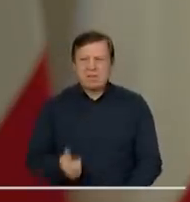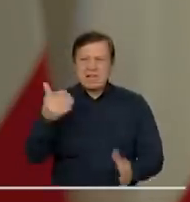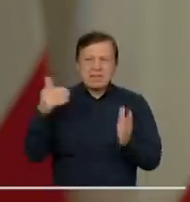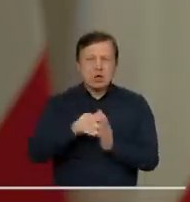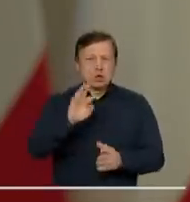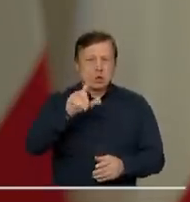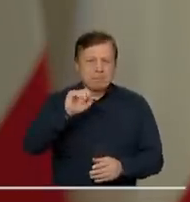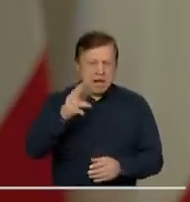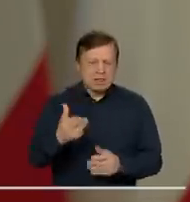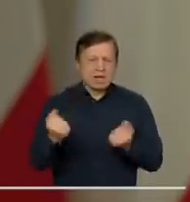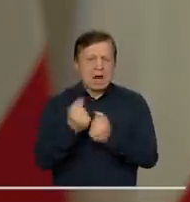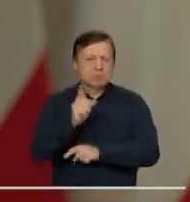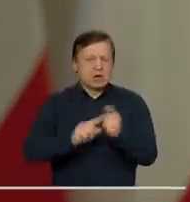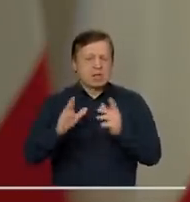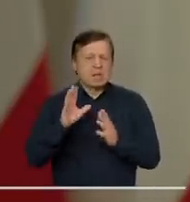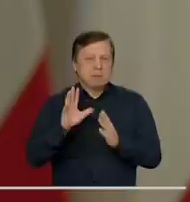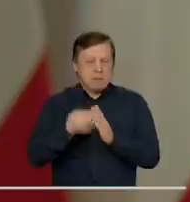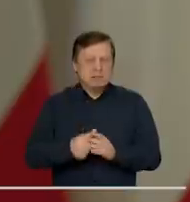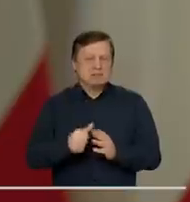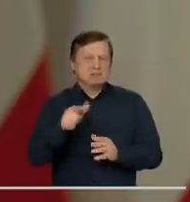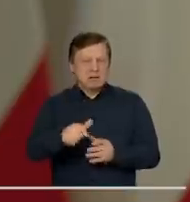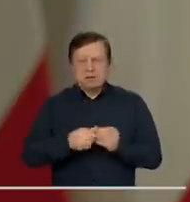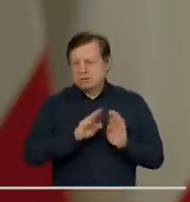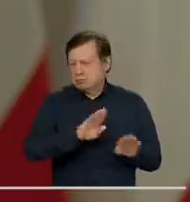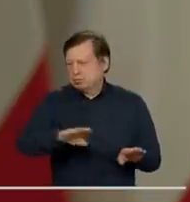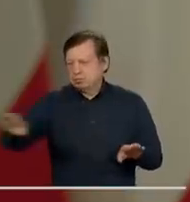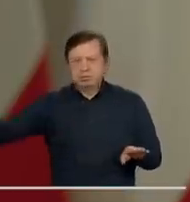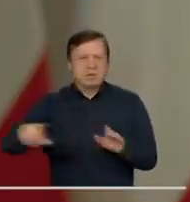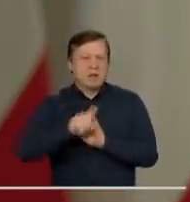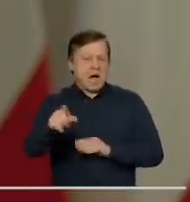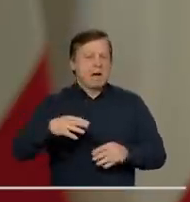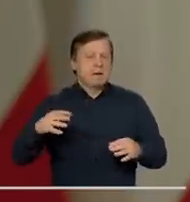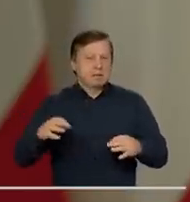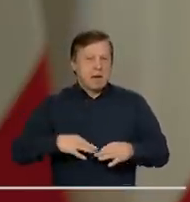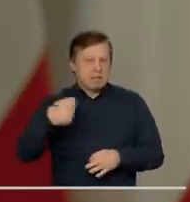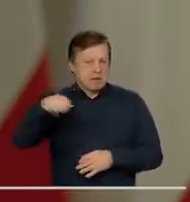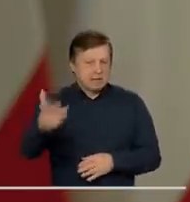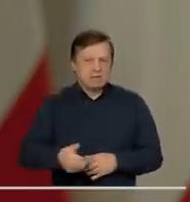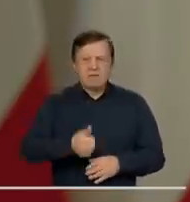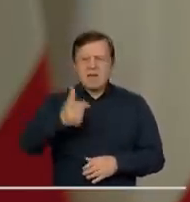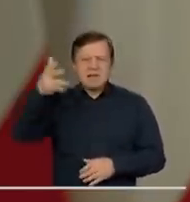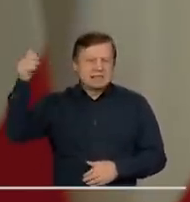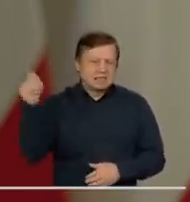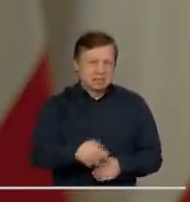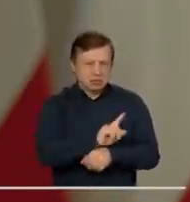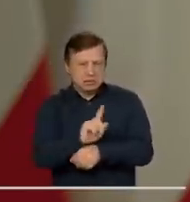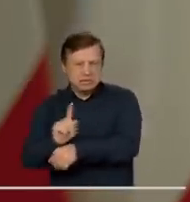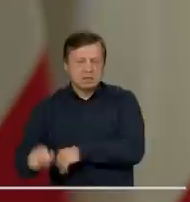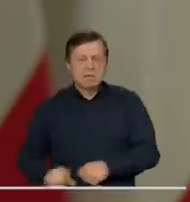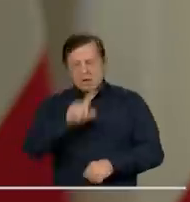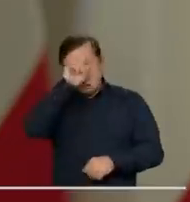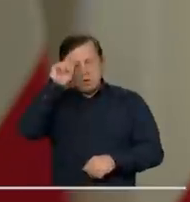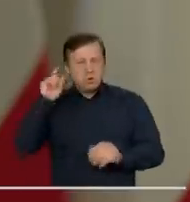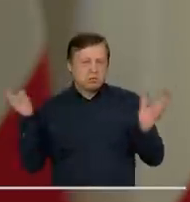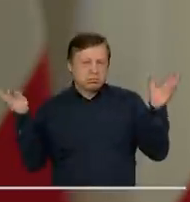tulipanów układanych na krakowskim przedmieściu w hołdzie pani prezydentowej. Setki tysięcy zniczy. Tłumy